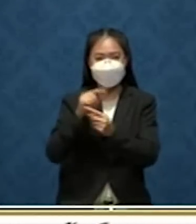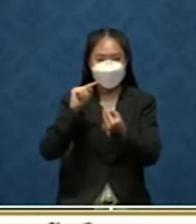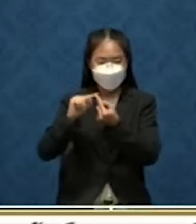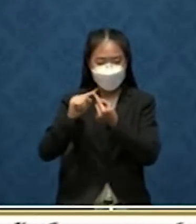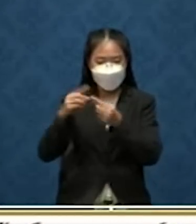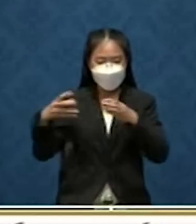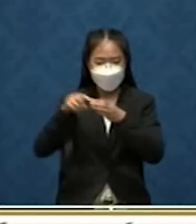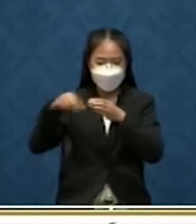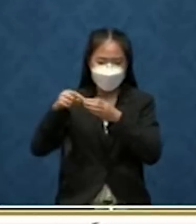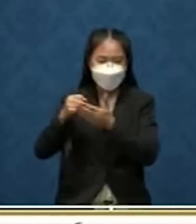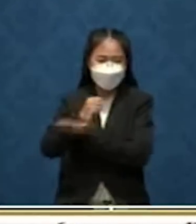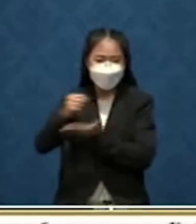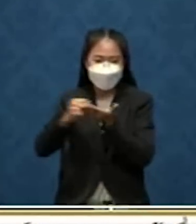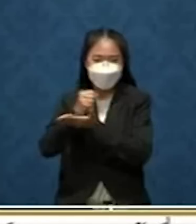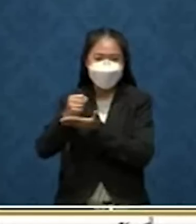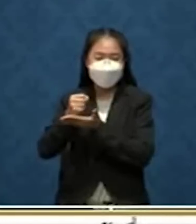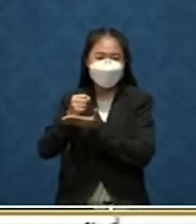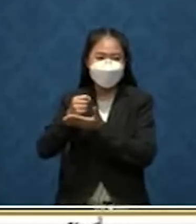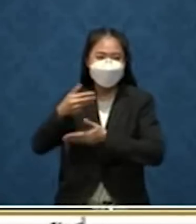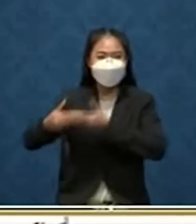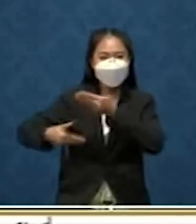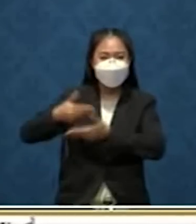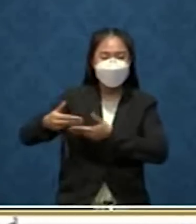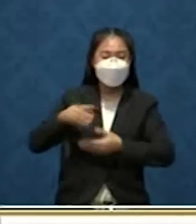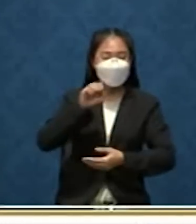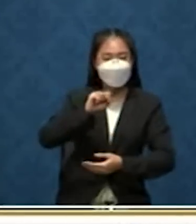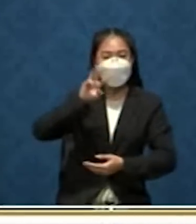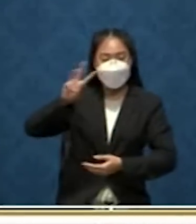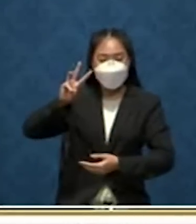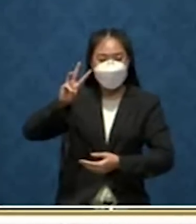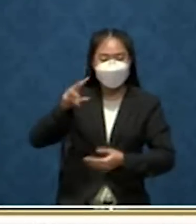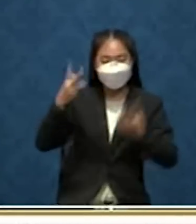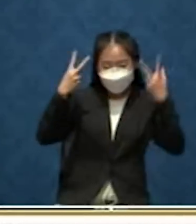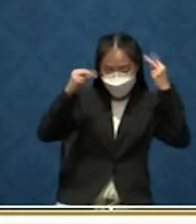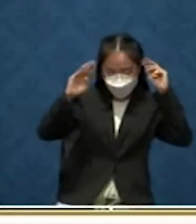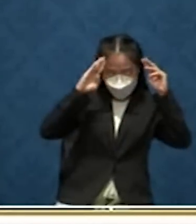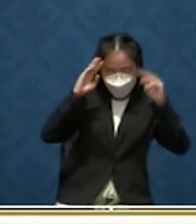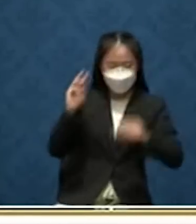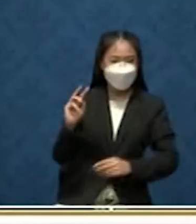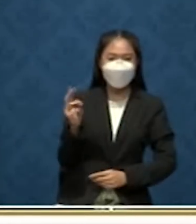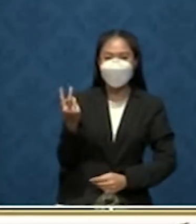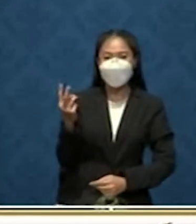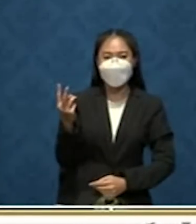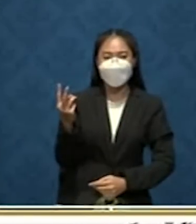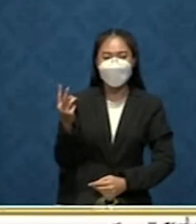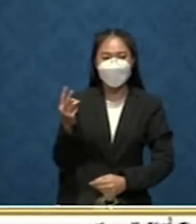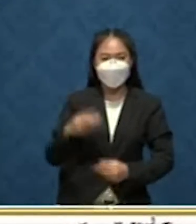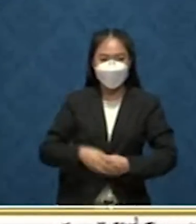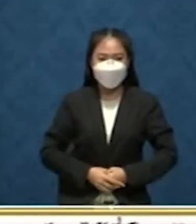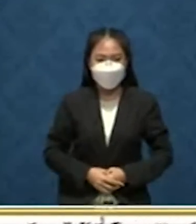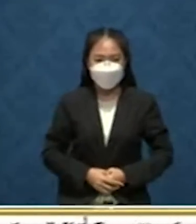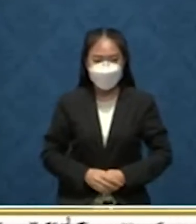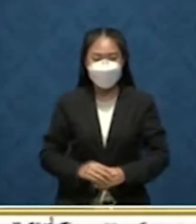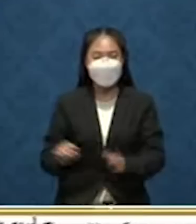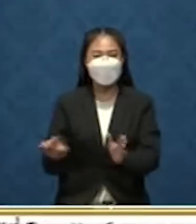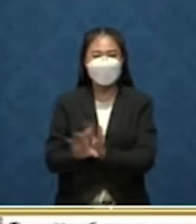สเองทั้ง gal. และ นายก ทรง Αทั้งคู่ครัท่ปทานครัและถึงที่สเรื่องน